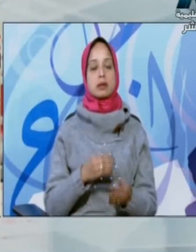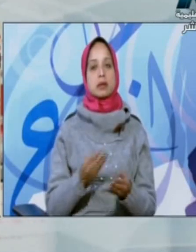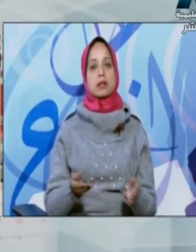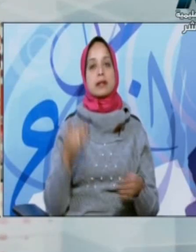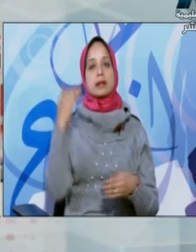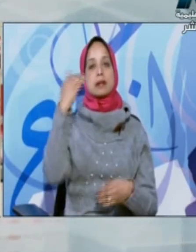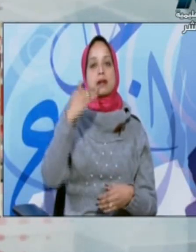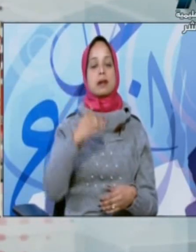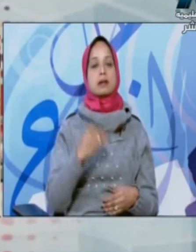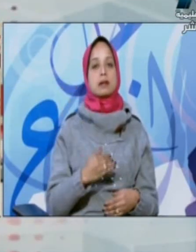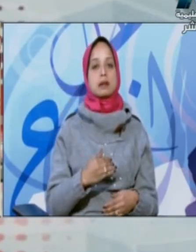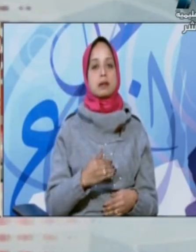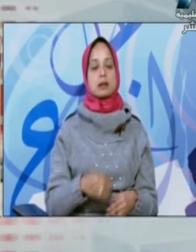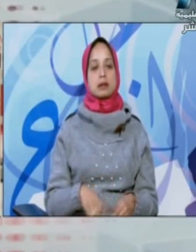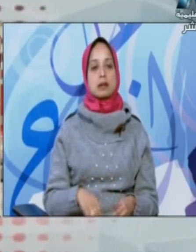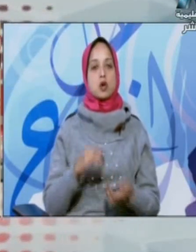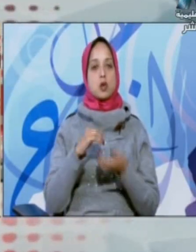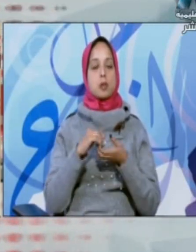معاهده